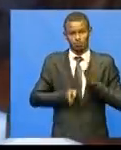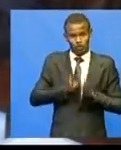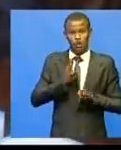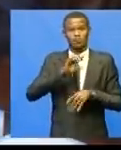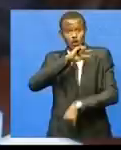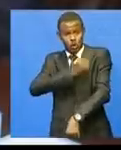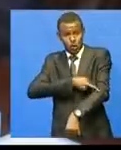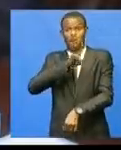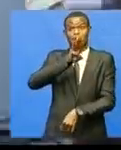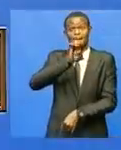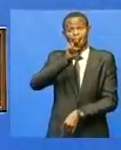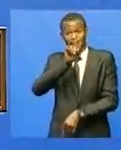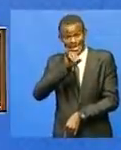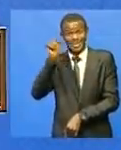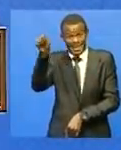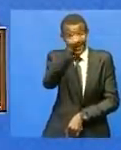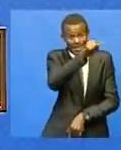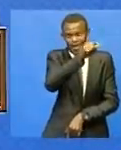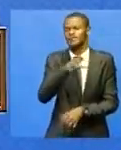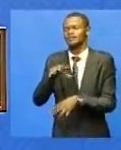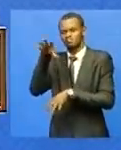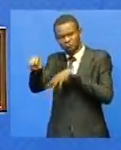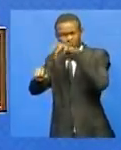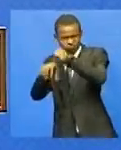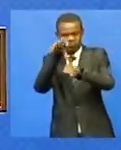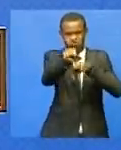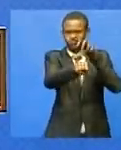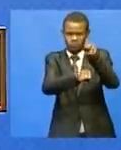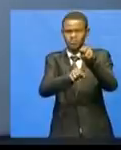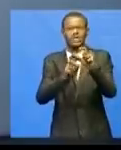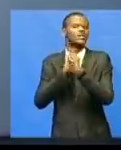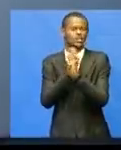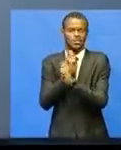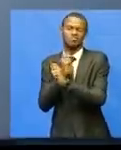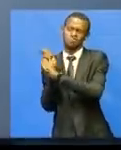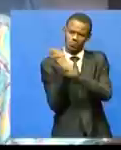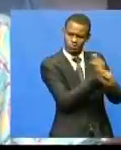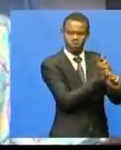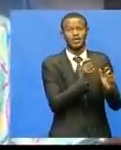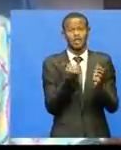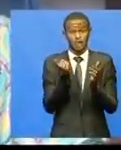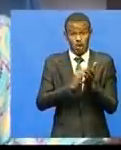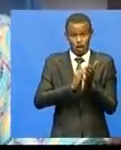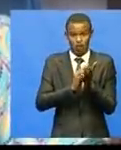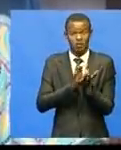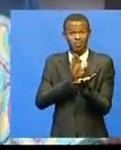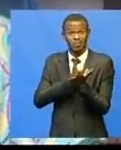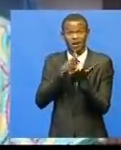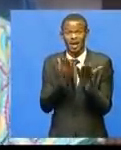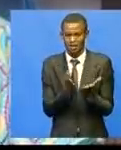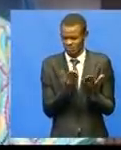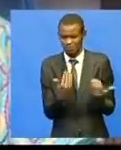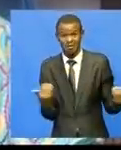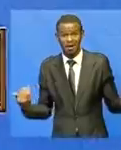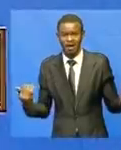et Beni. Les forces armées de la République démocratique du Congo ont également libéré 26 élèves pris en otage par